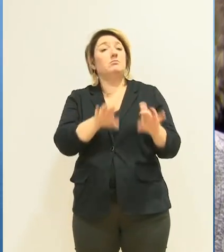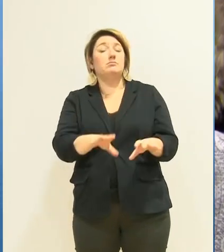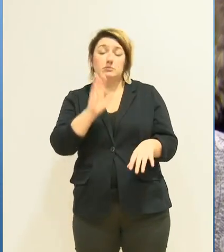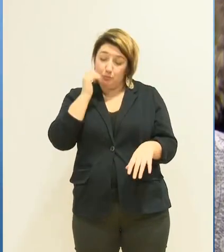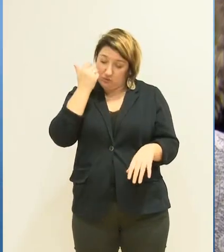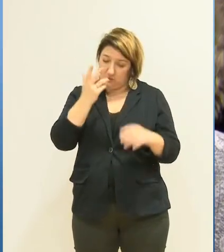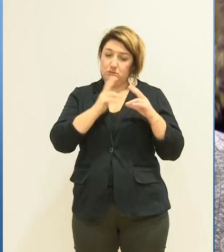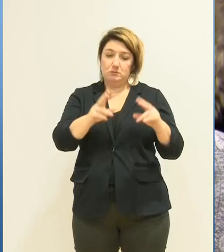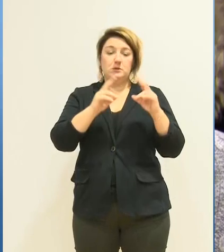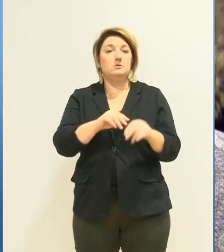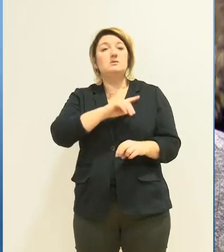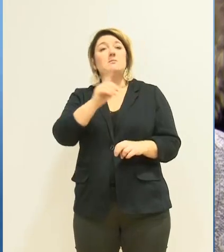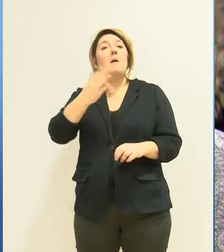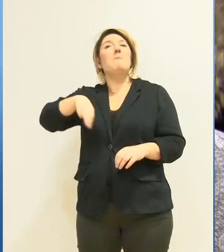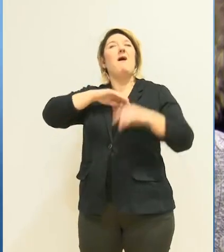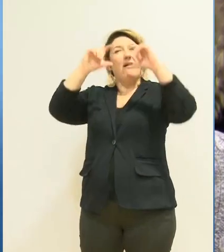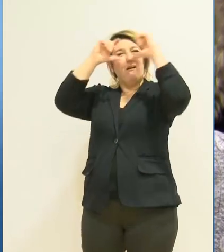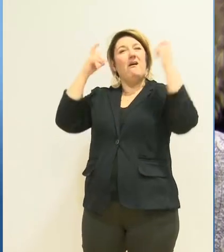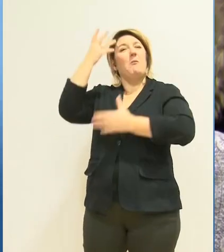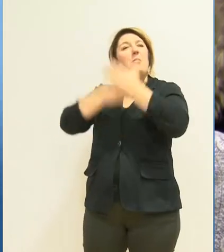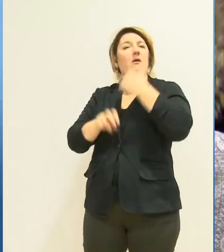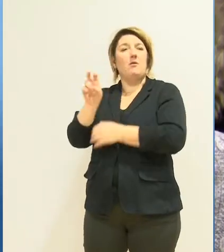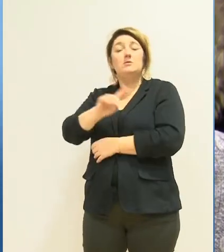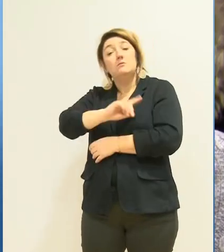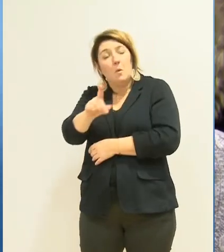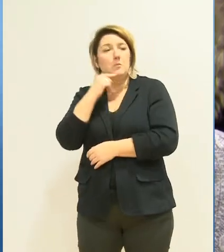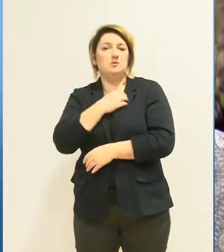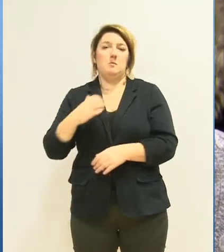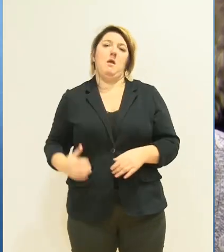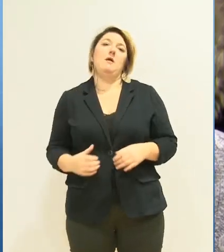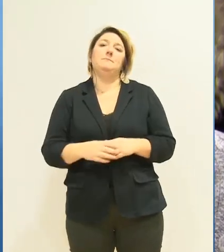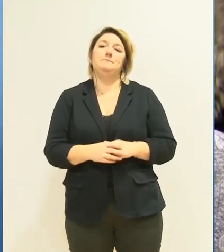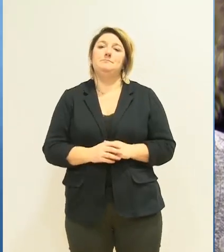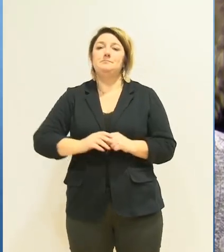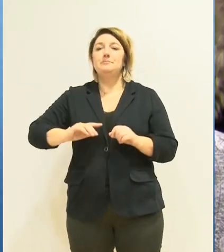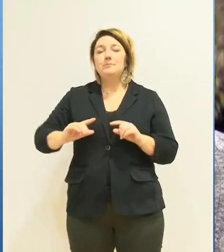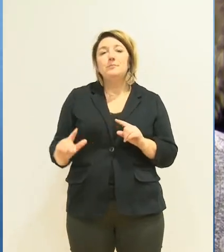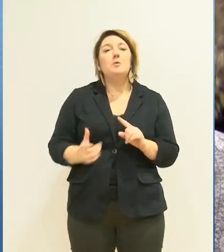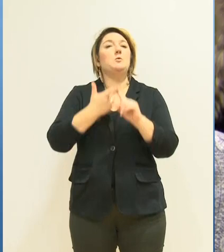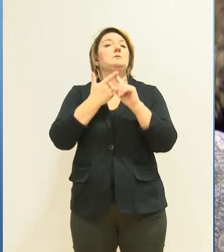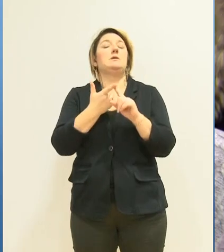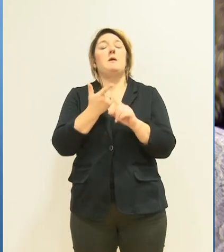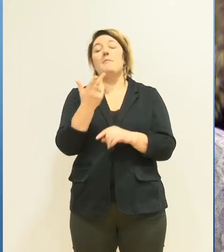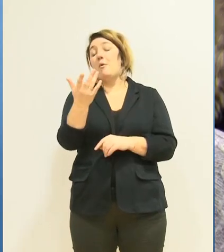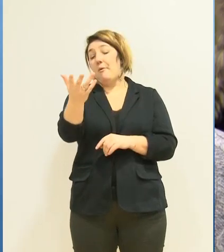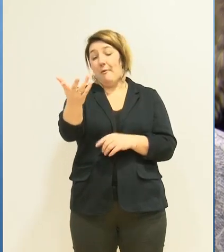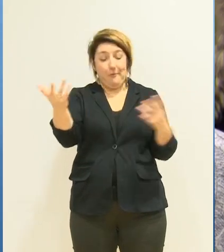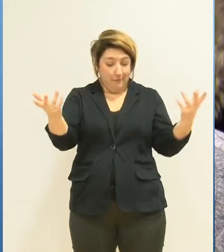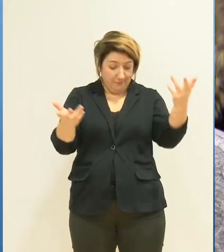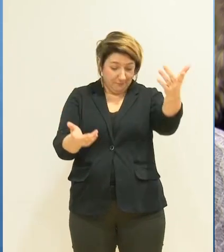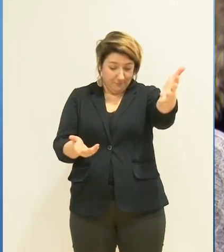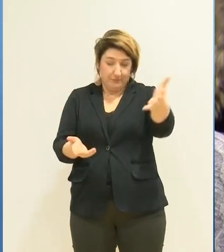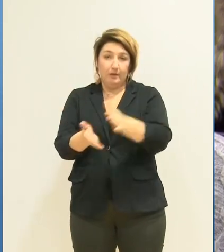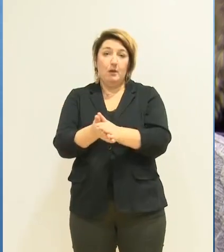pas l'écologie ce monsieur le maire la deuxième chose c'est